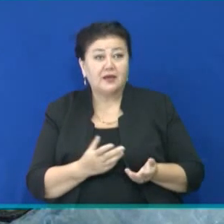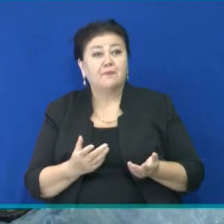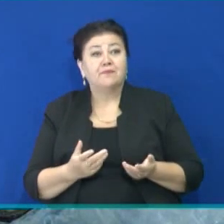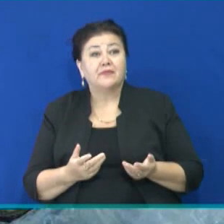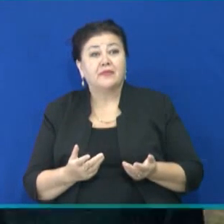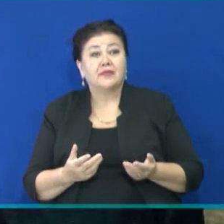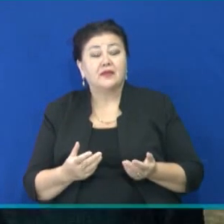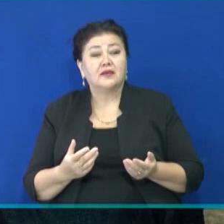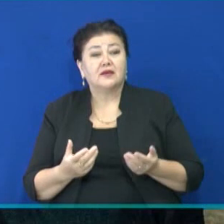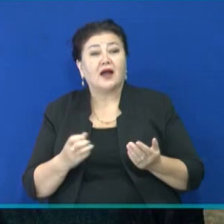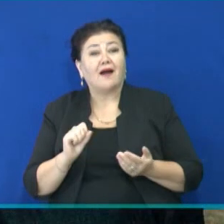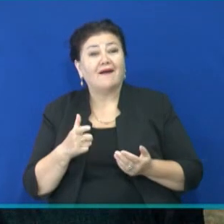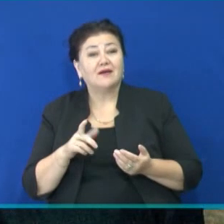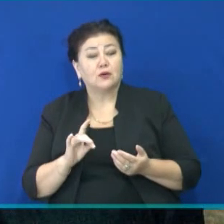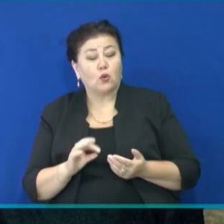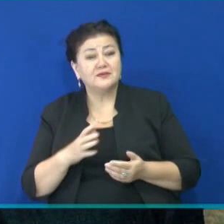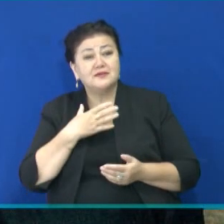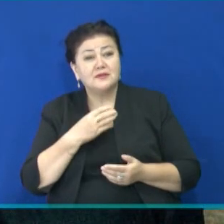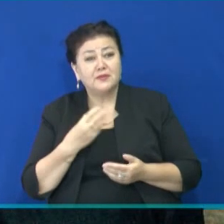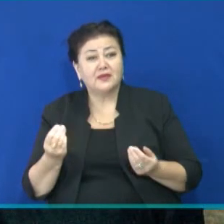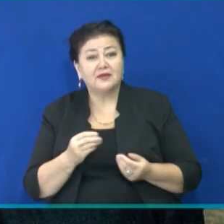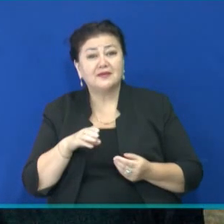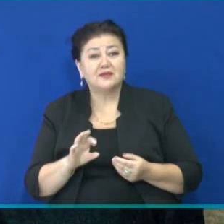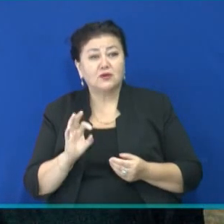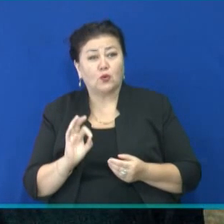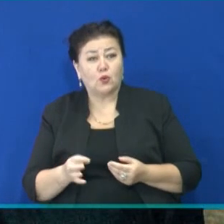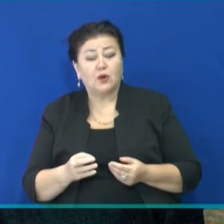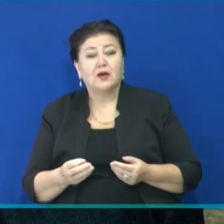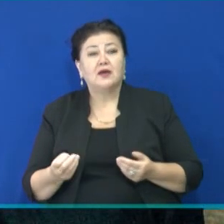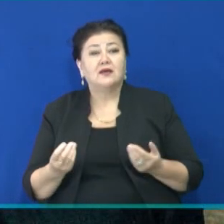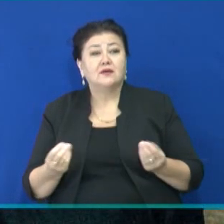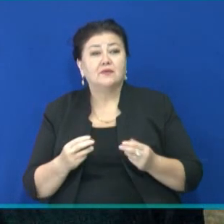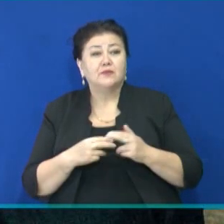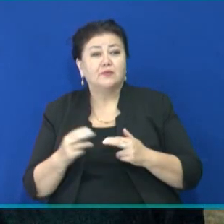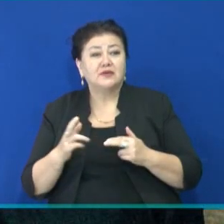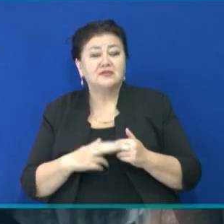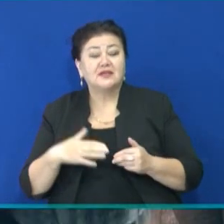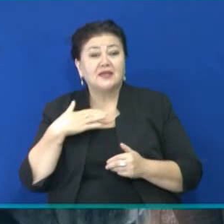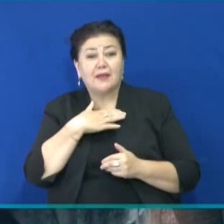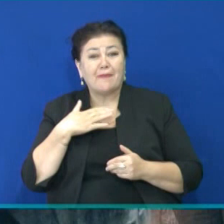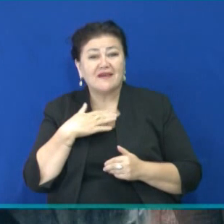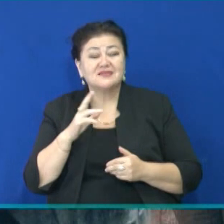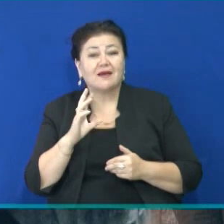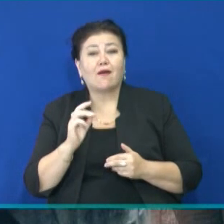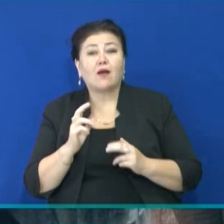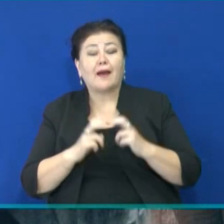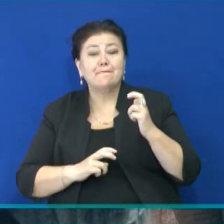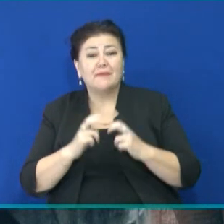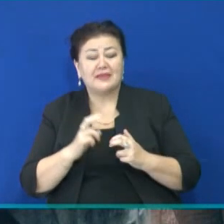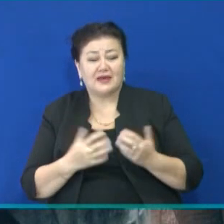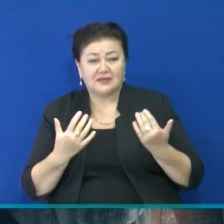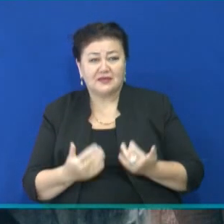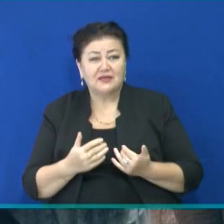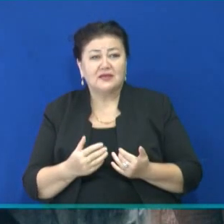өкілдеріне Евразия Агро Семей жауапкершілігі шектеулі серіктестігі ет өңдеу кешенін салу, Бесқарағай Агро жауапкершілігі шектеулі